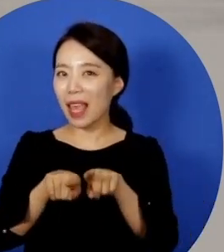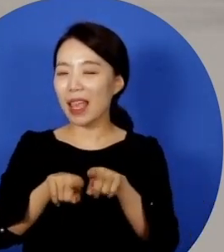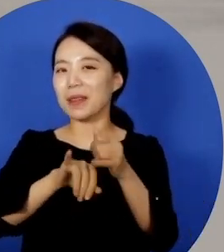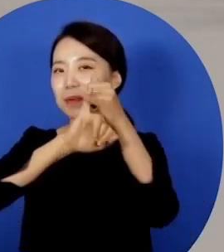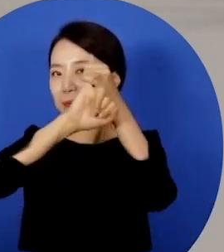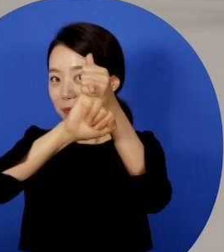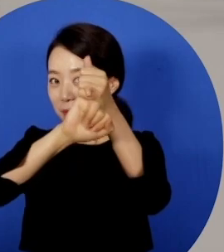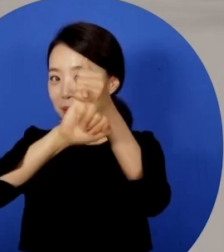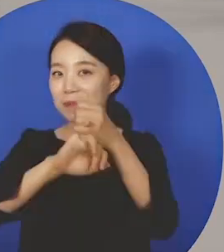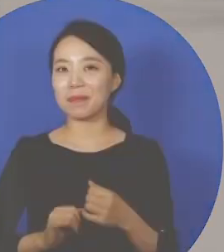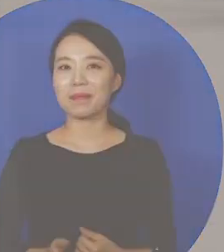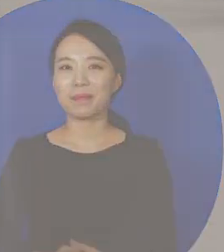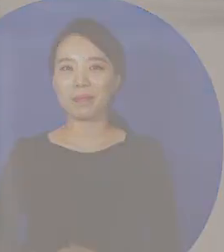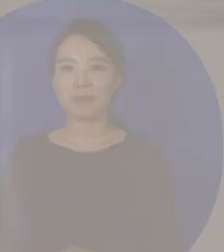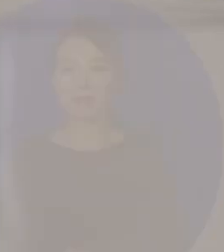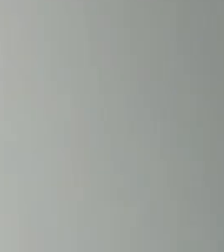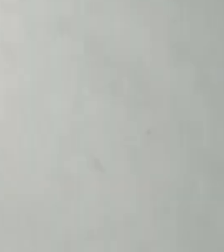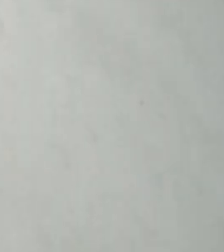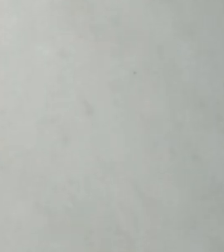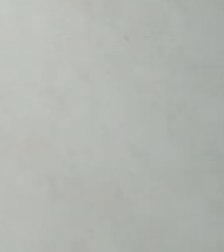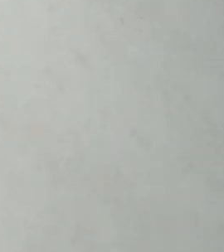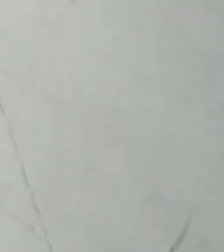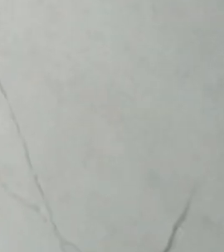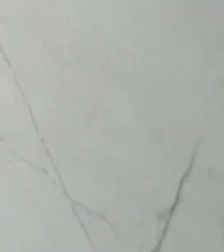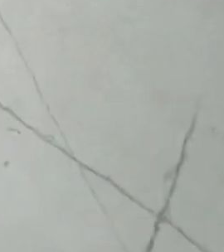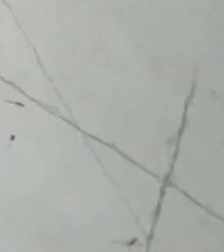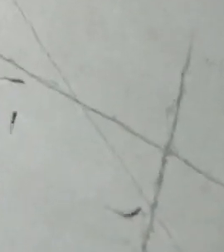대한장애인체육회가 함께하겠습니다.